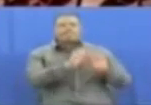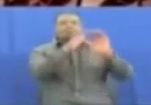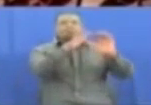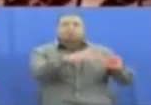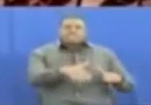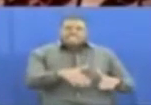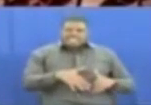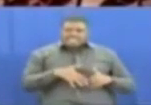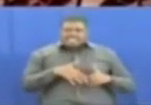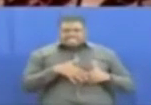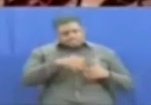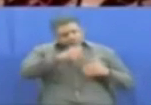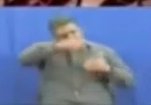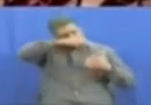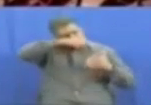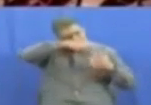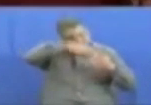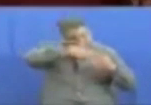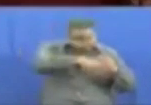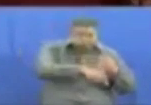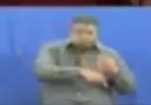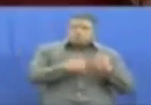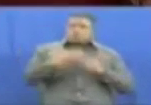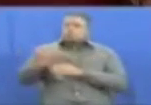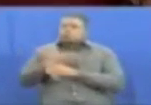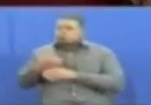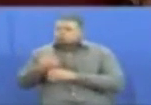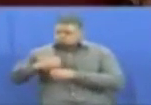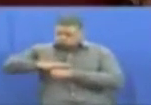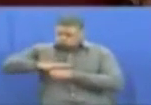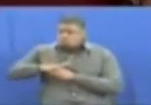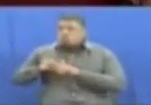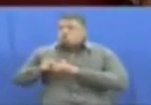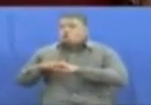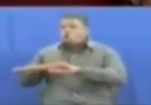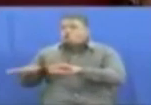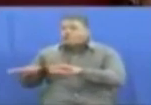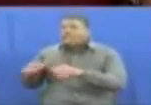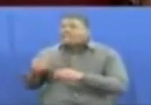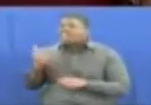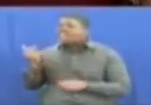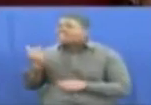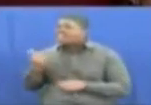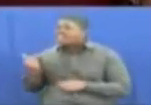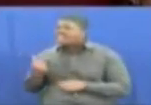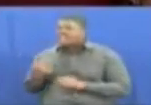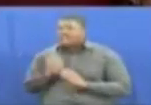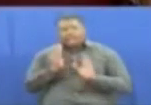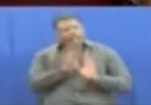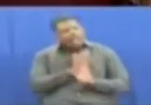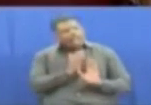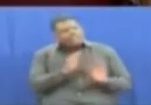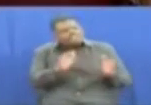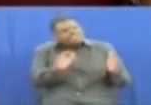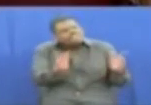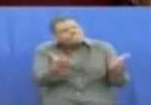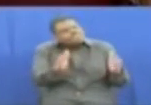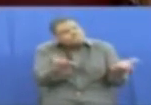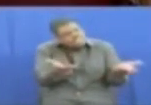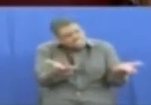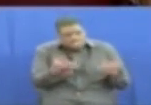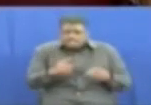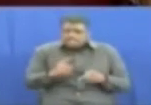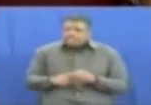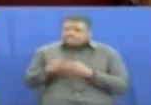ya kina kabisa swala la corona Tanzania hali ikoje,